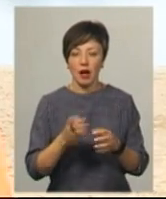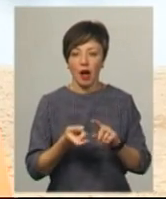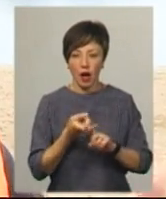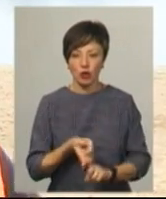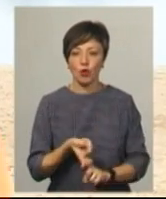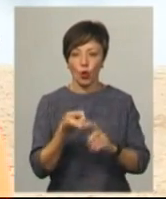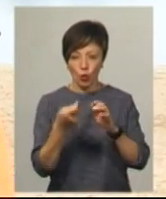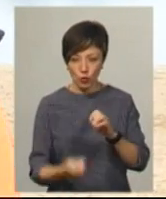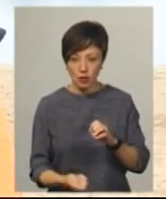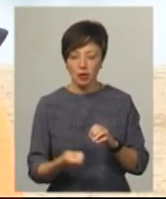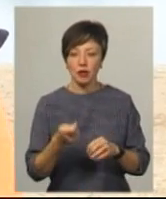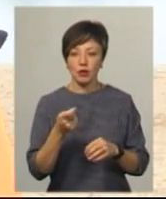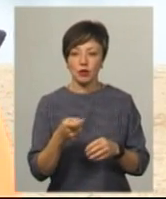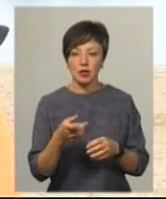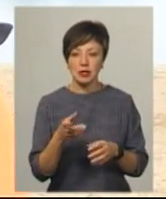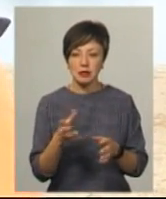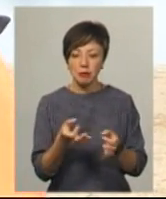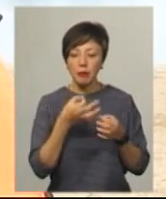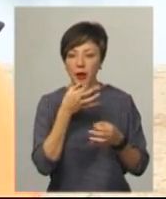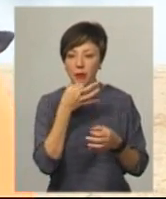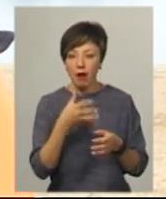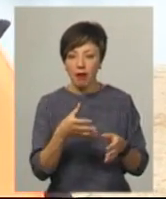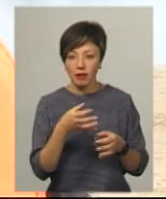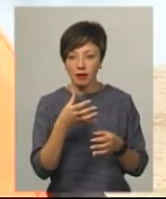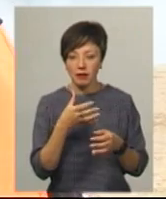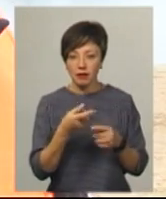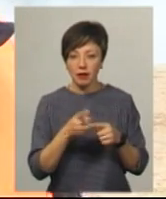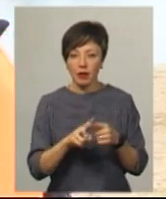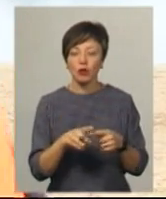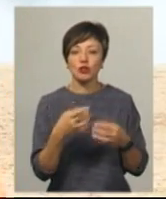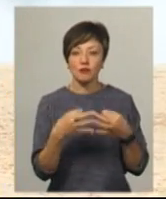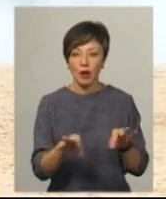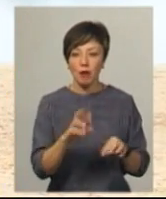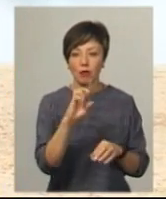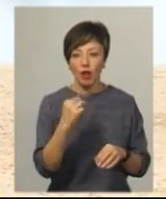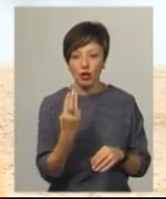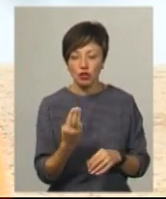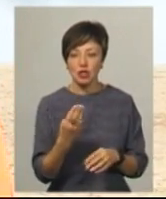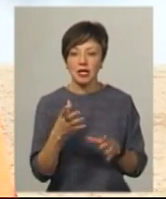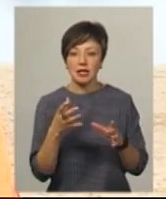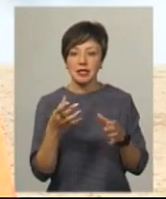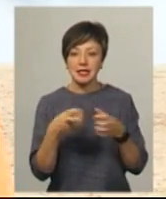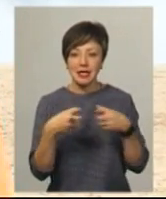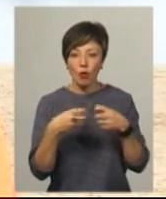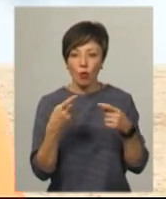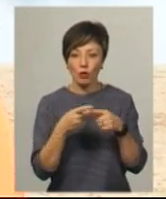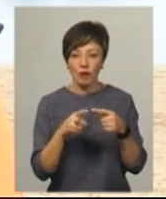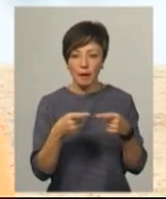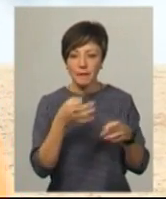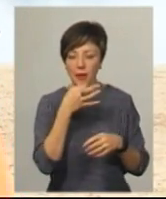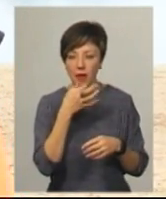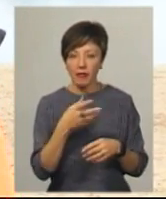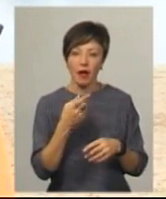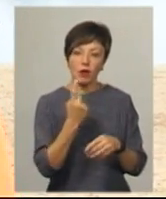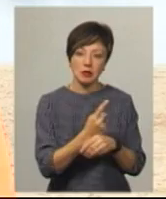гачок, грузило там з приманкою. Тобто дозволяється там блешні, дозволяється воблера, дозволяється там силіконові приманки, але це все має бути. Тобто от в